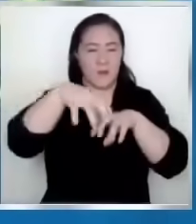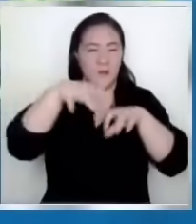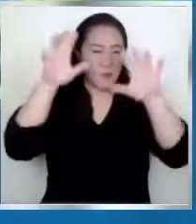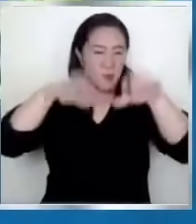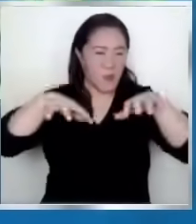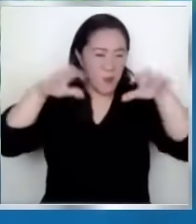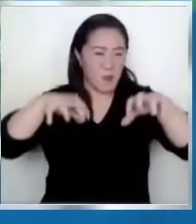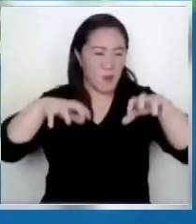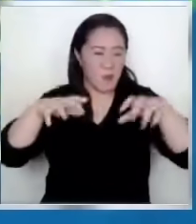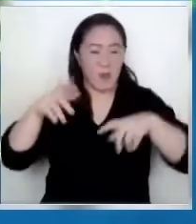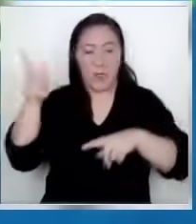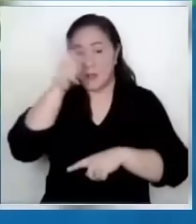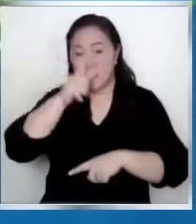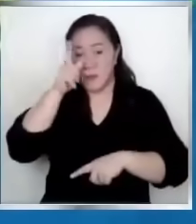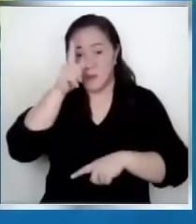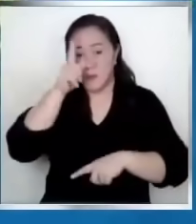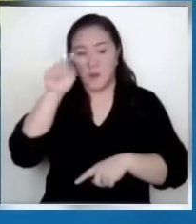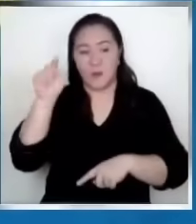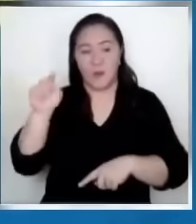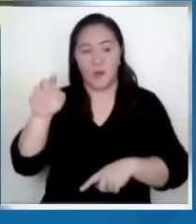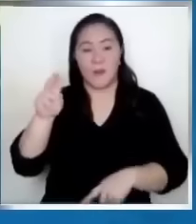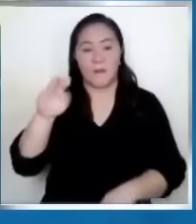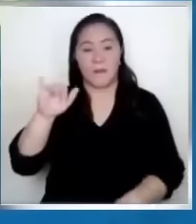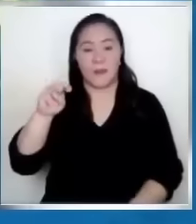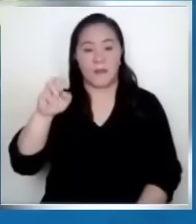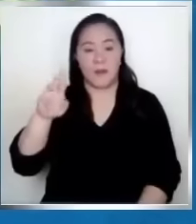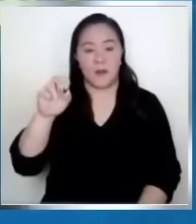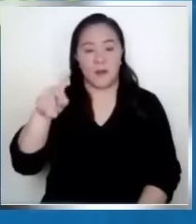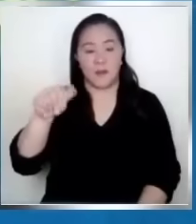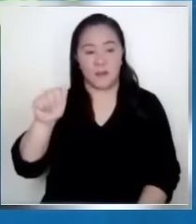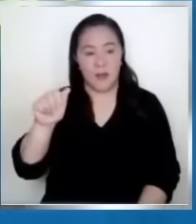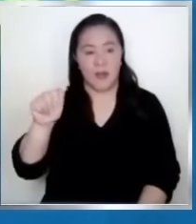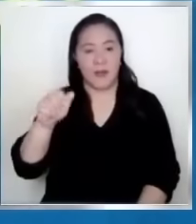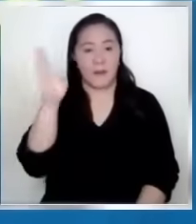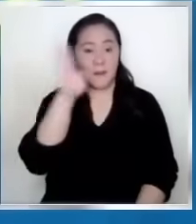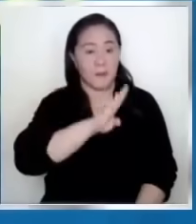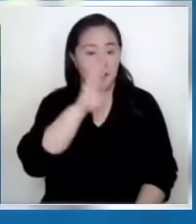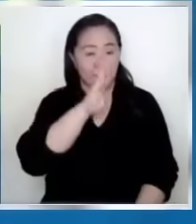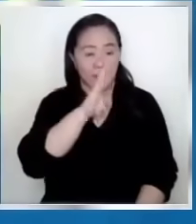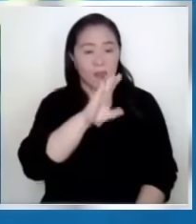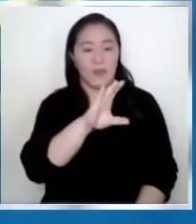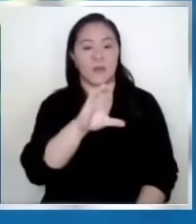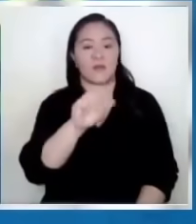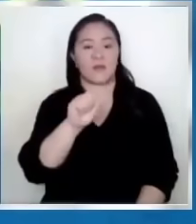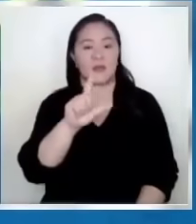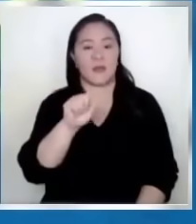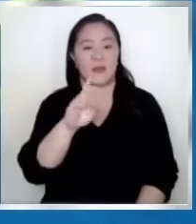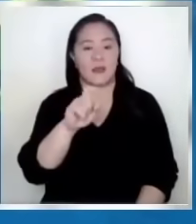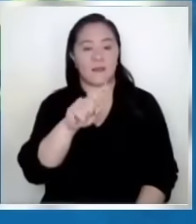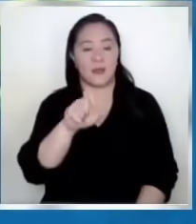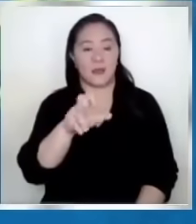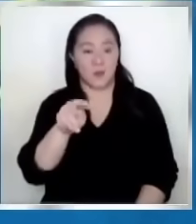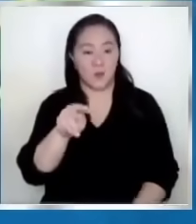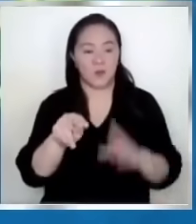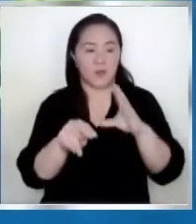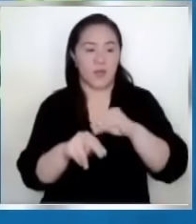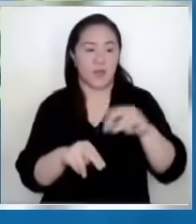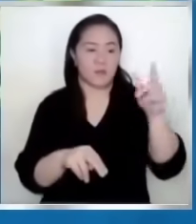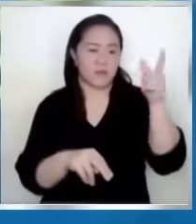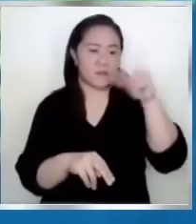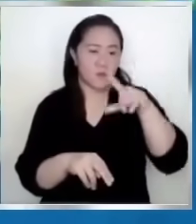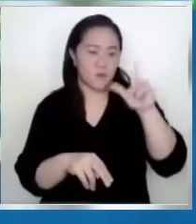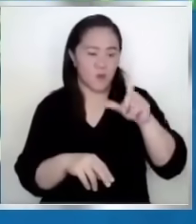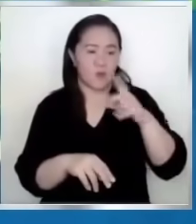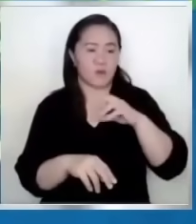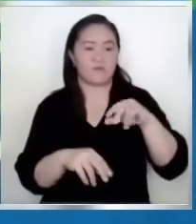sa Luzon, kasama ho dyan ang Mimaropa, Bicol Region, Calabarzon, ilang bahagi ng Central Luzon, La Union at